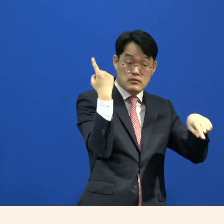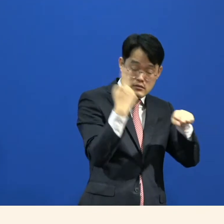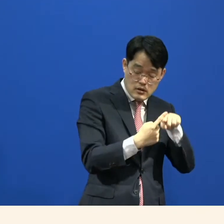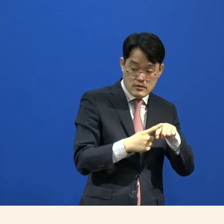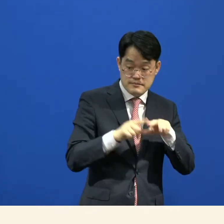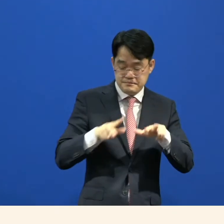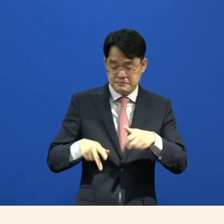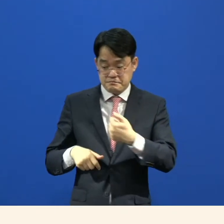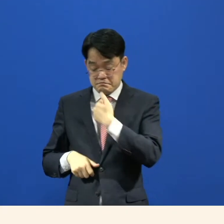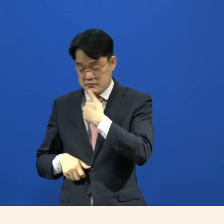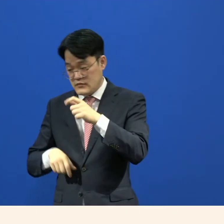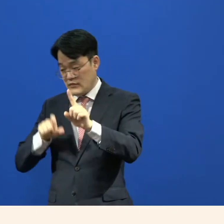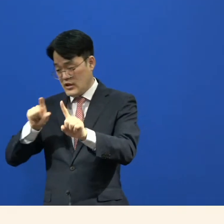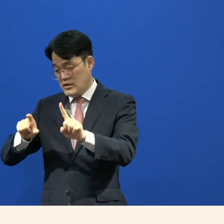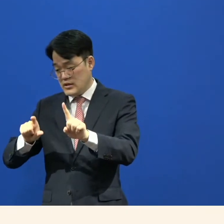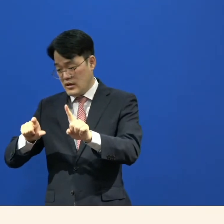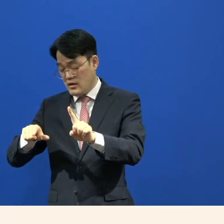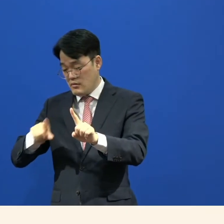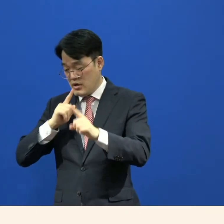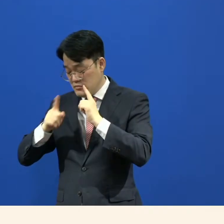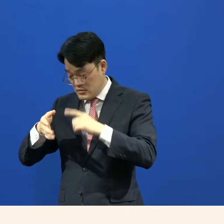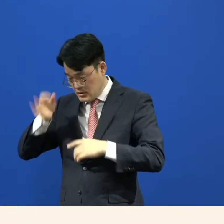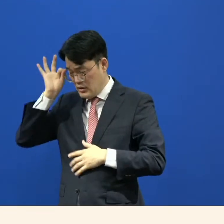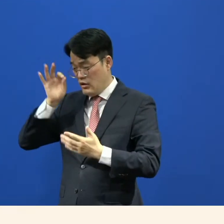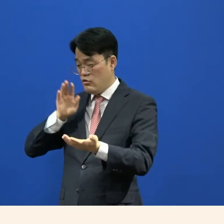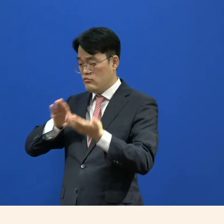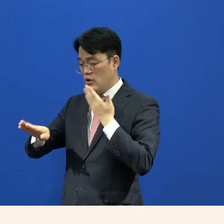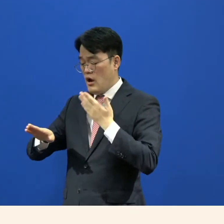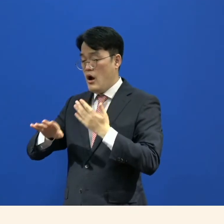내가 진작 깨달았다면